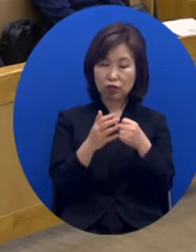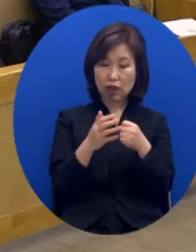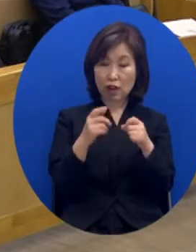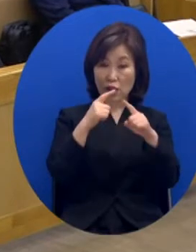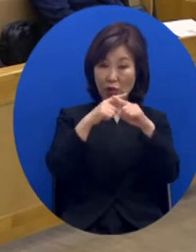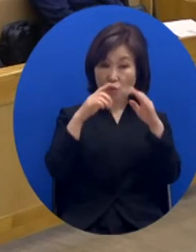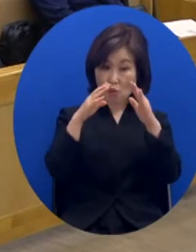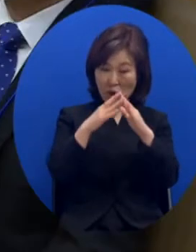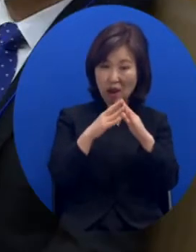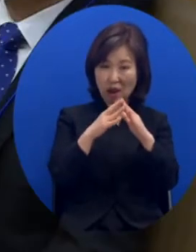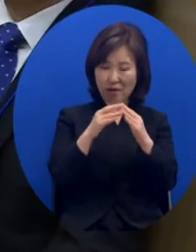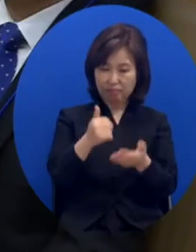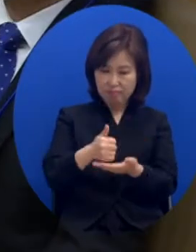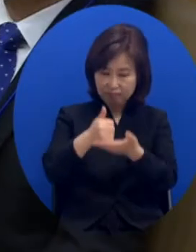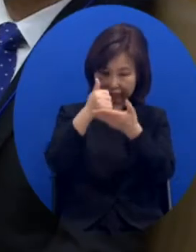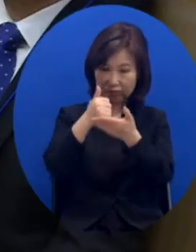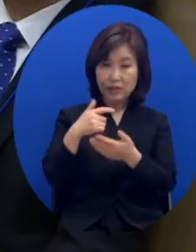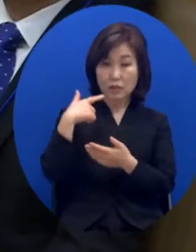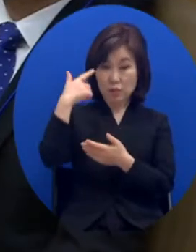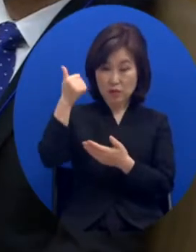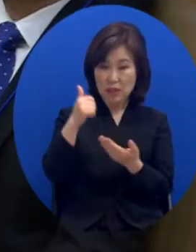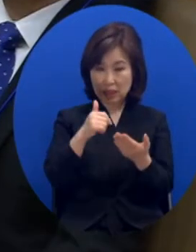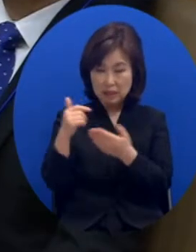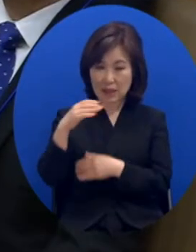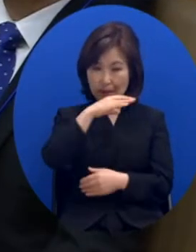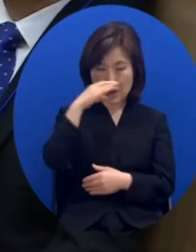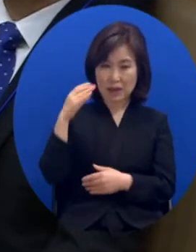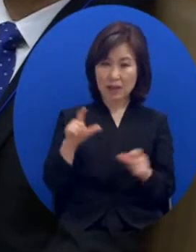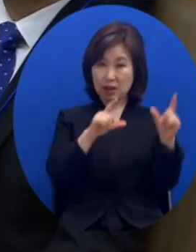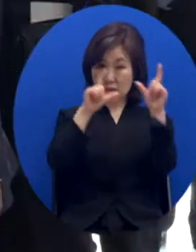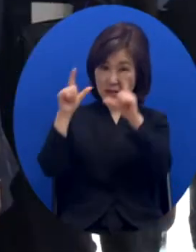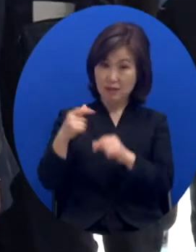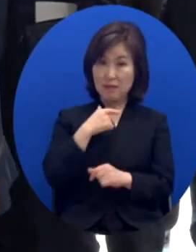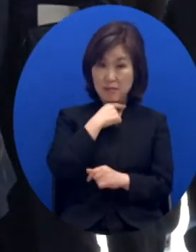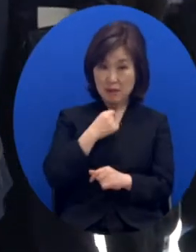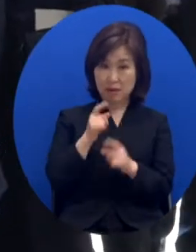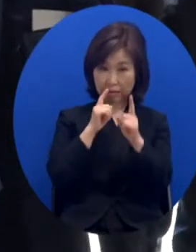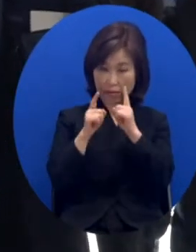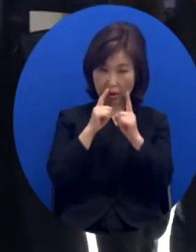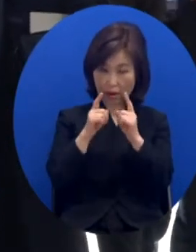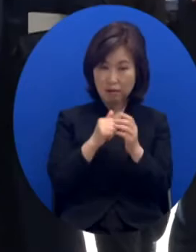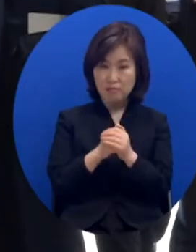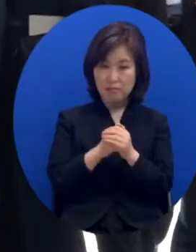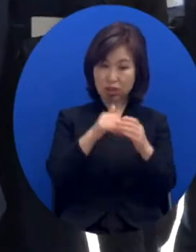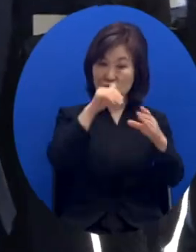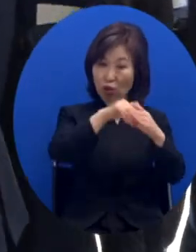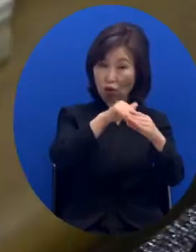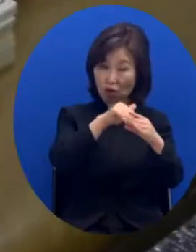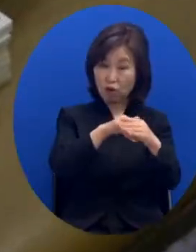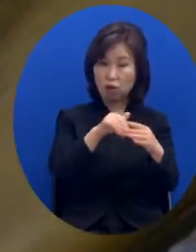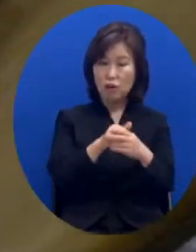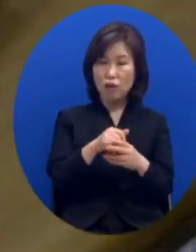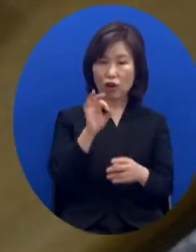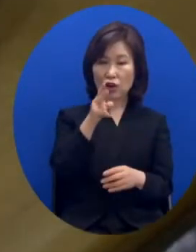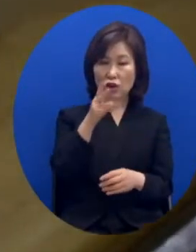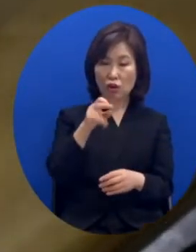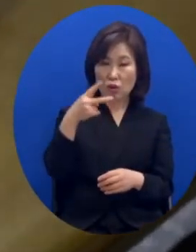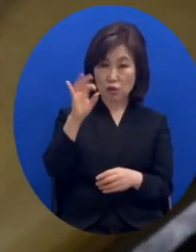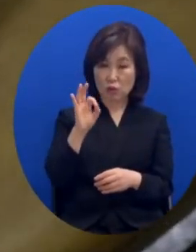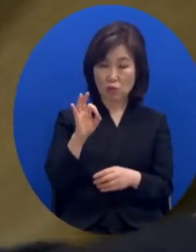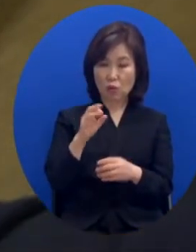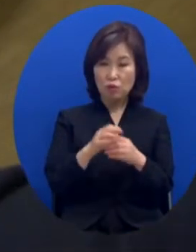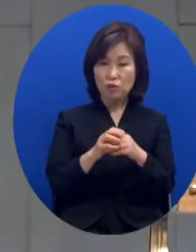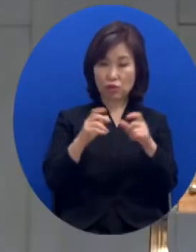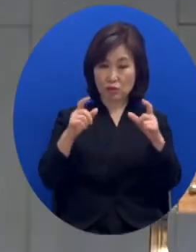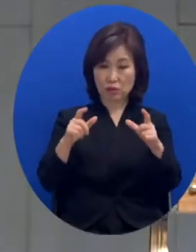들이 먼저 올바른 신앙의 삶을 살아가길 바란다 고 전했습니다 임원선거 에서는 영동 교회 바퀴 동 장로를